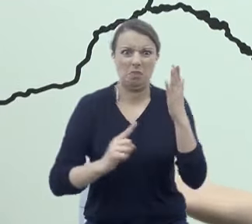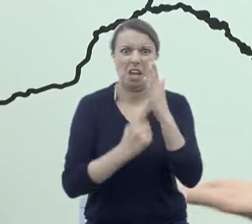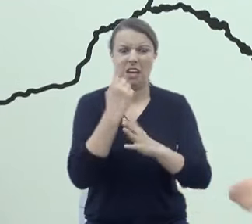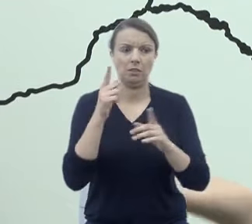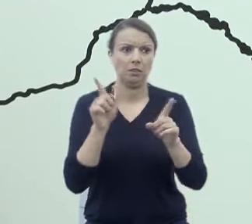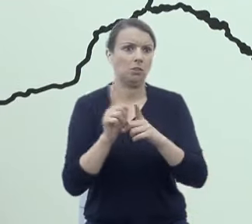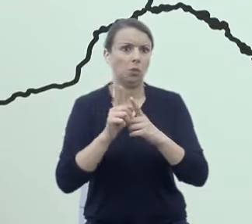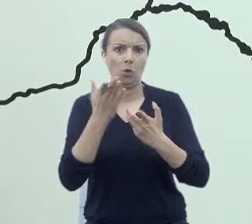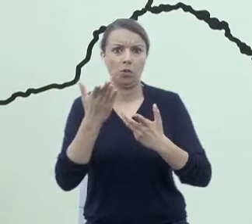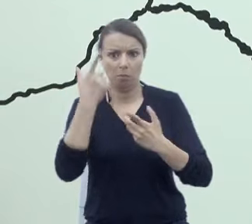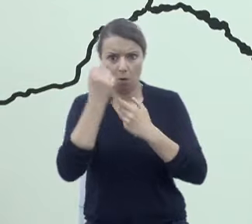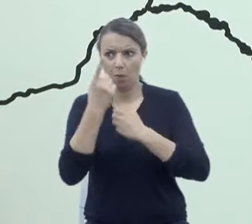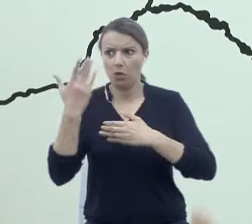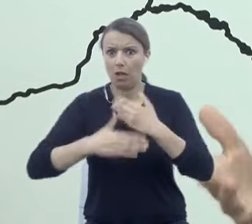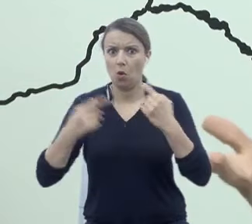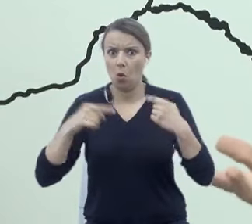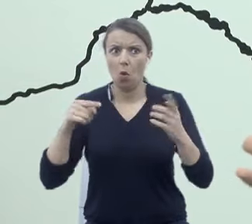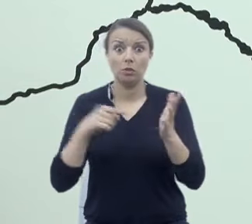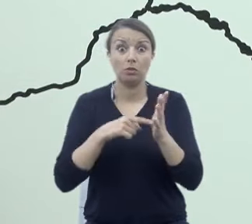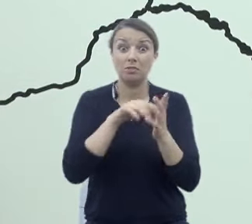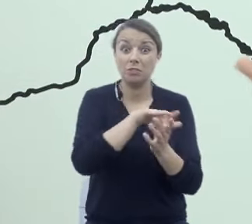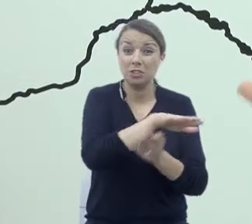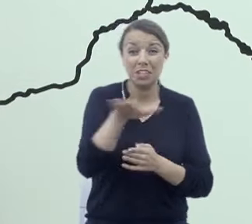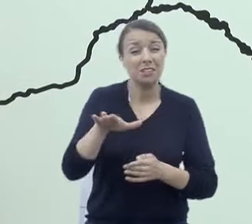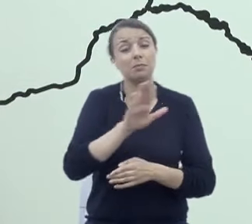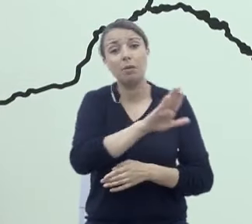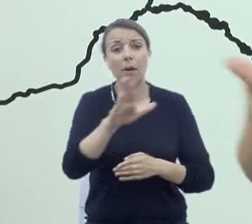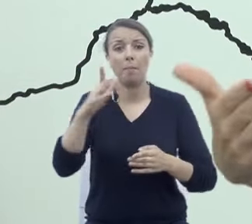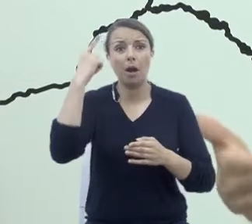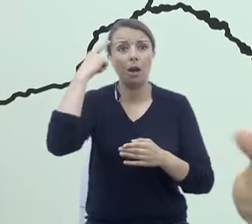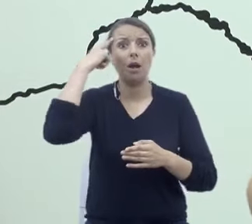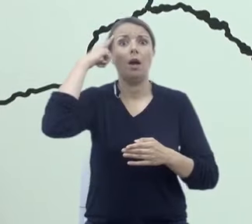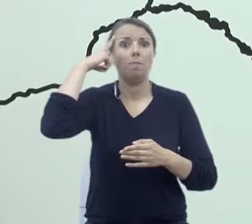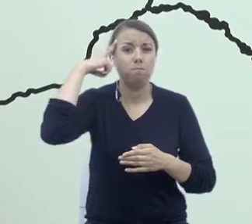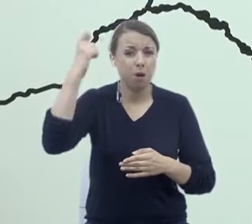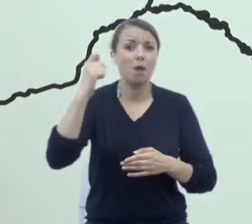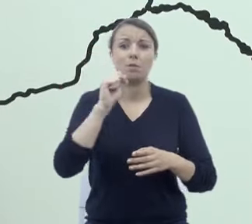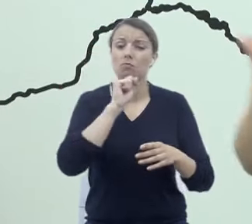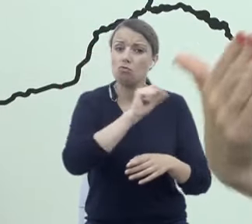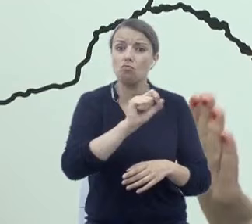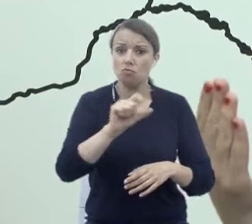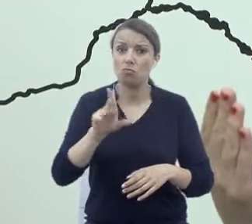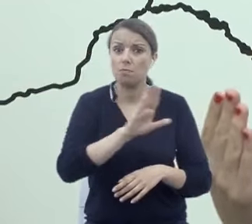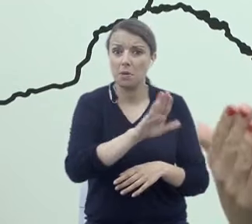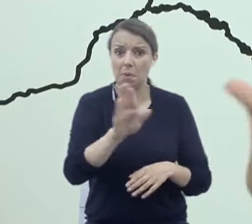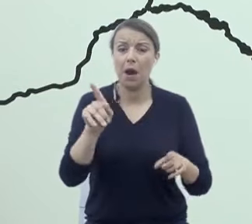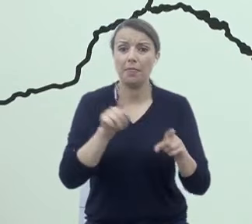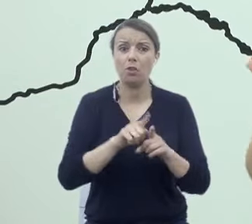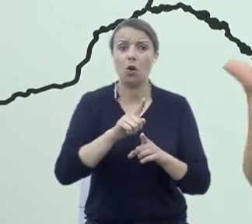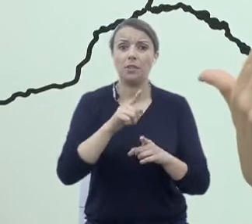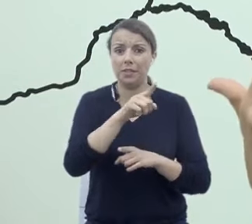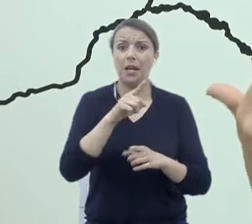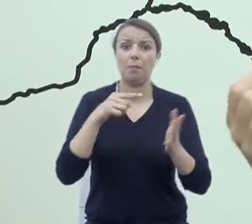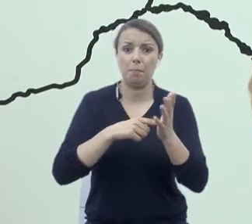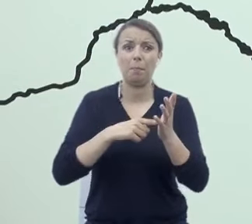wszyscy w koło, jak gdyby mają, mieli jak gdyby wspomnienia, tak? I noszą to bierzmo, no oni tak to odbierali, tak?